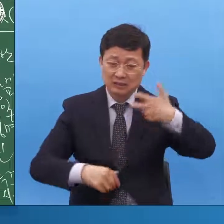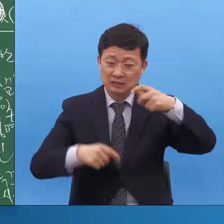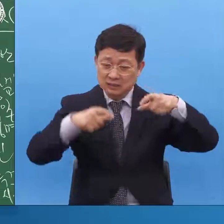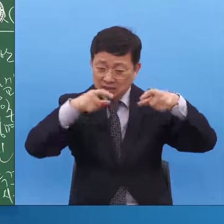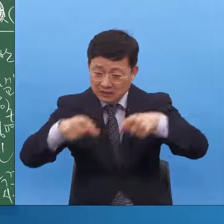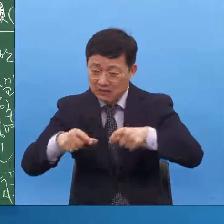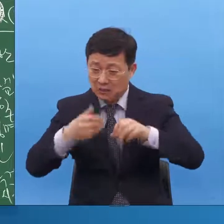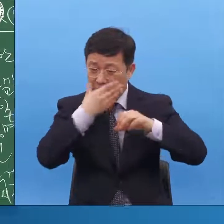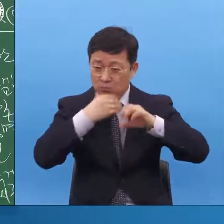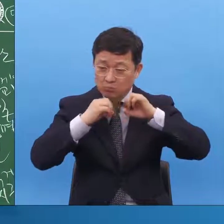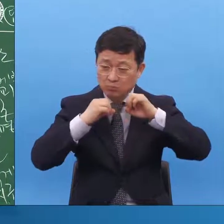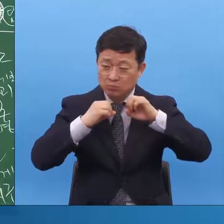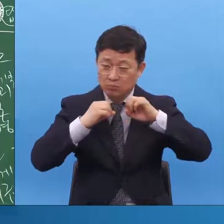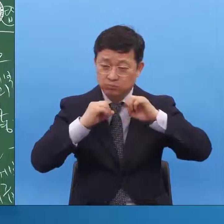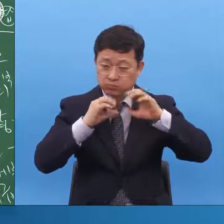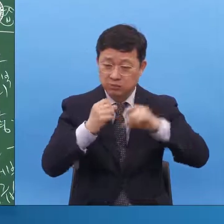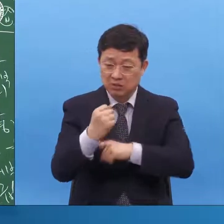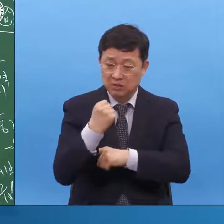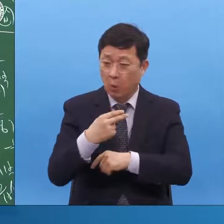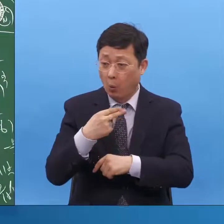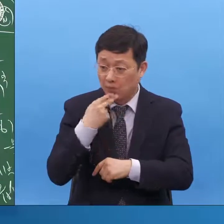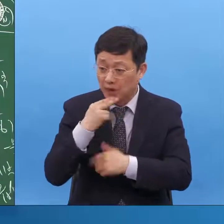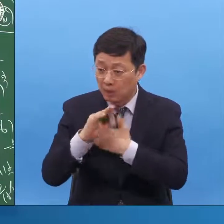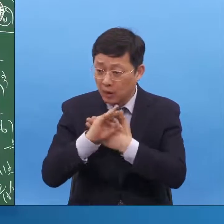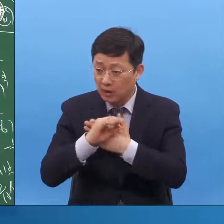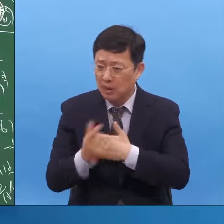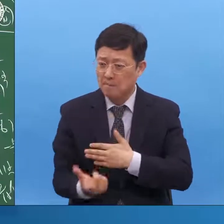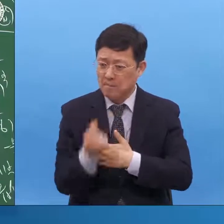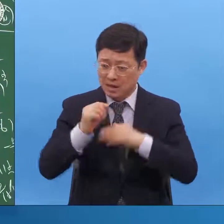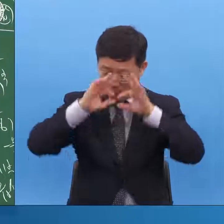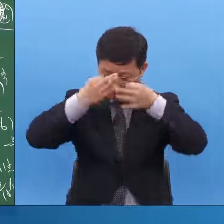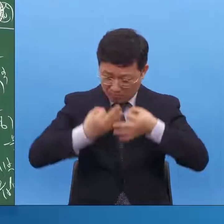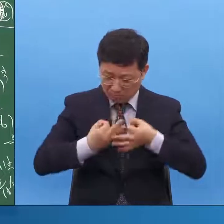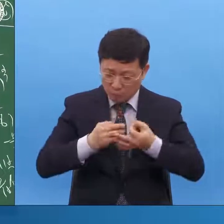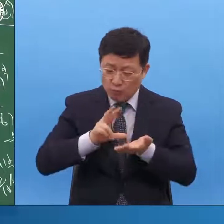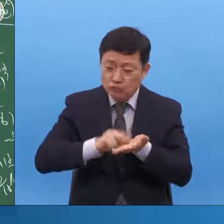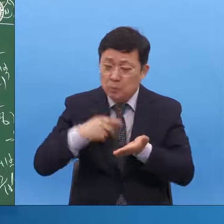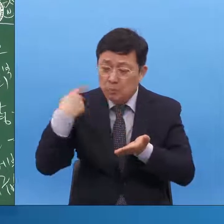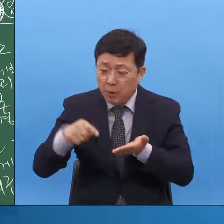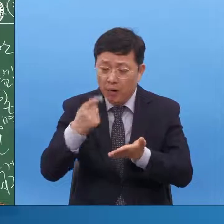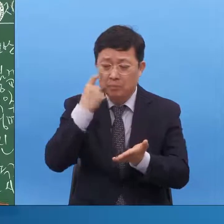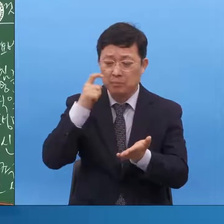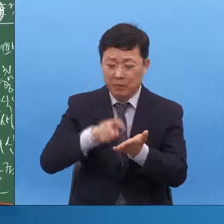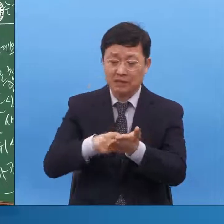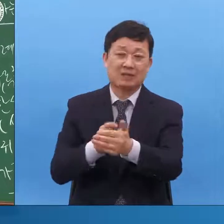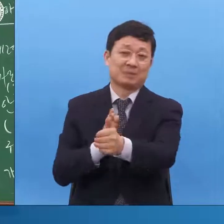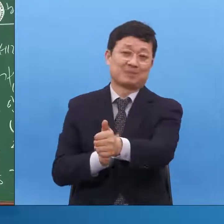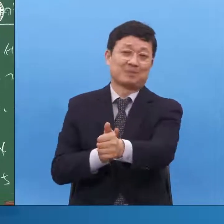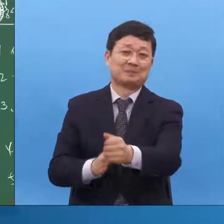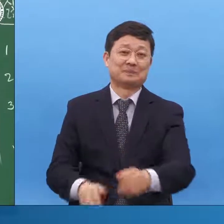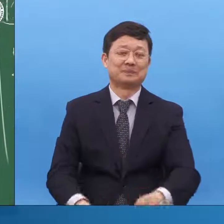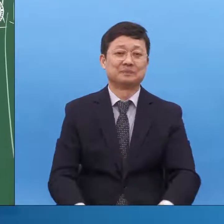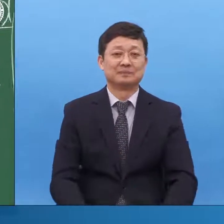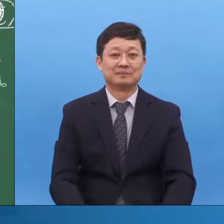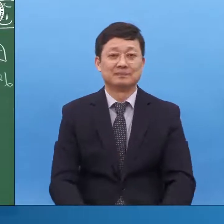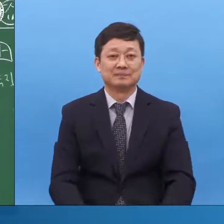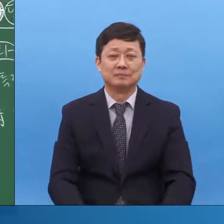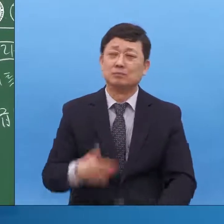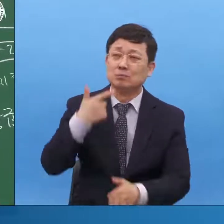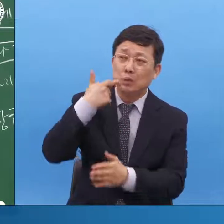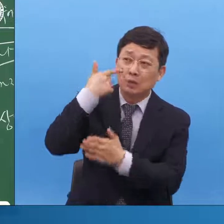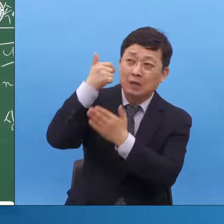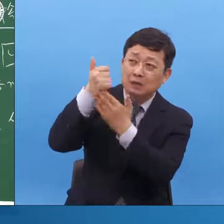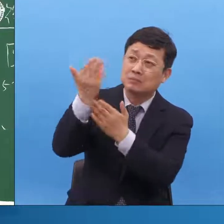빨리 체크해야 돼. That our church officers, our elders, our business people, you have to understand that if you're not receiving the answer to have the 70 influences, you need to figure out where the problem is.